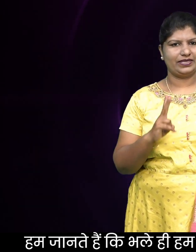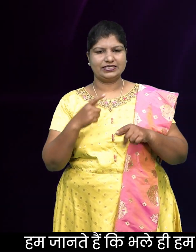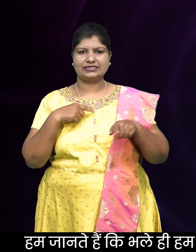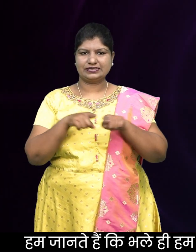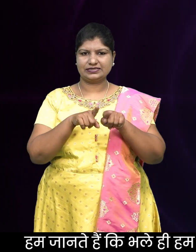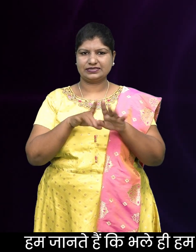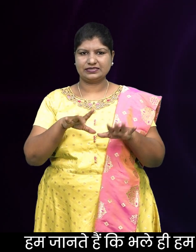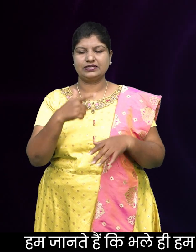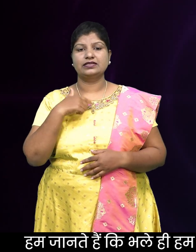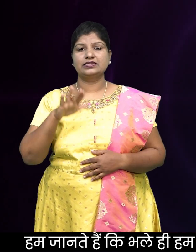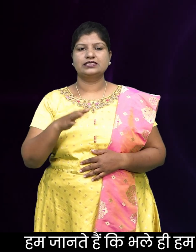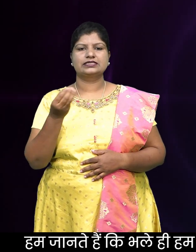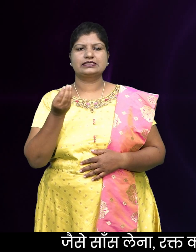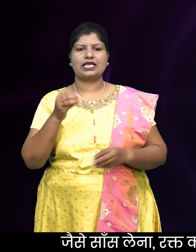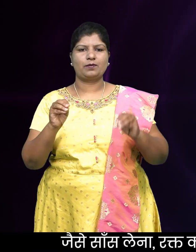होती रहती है,